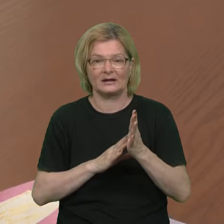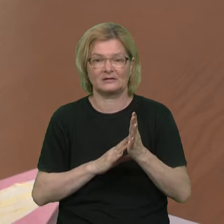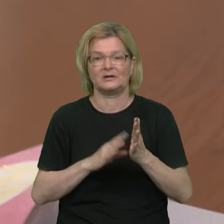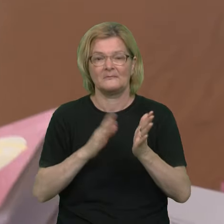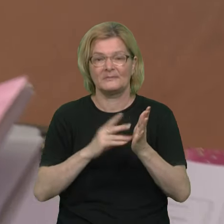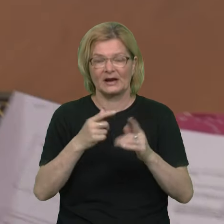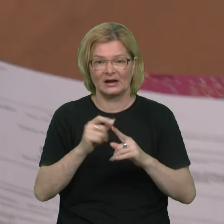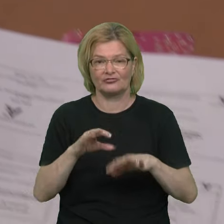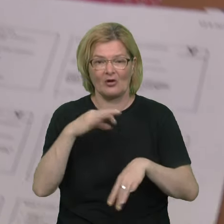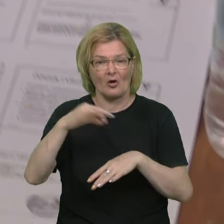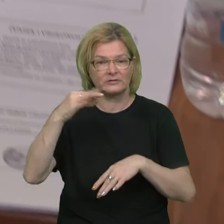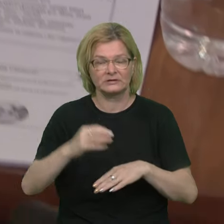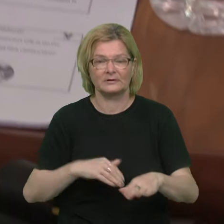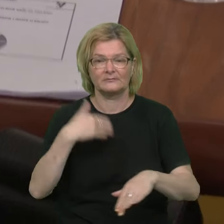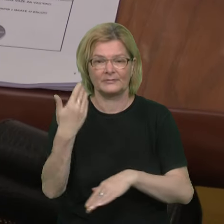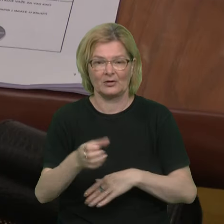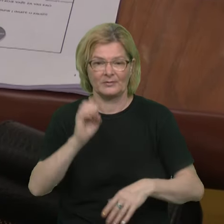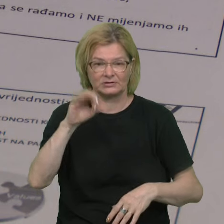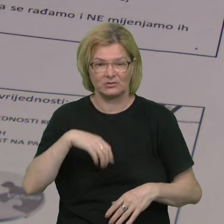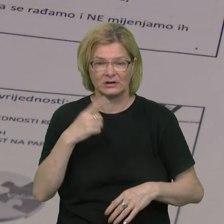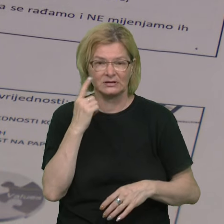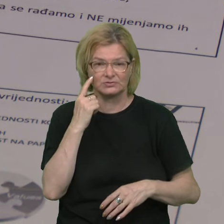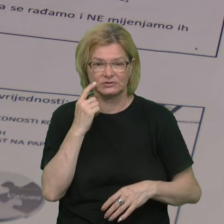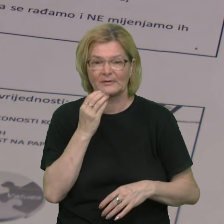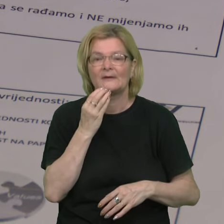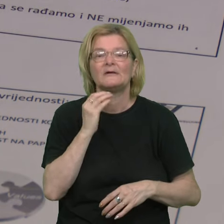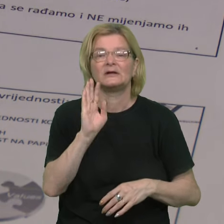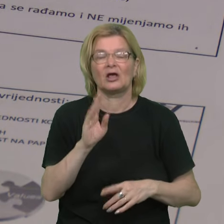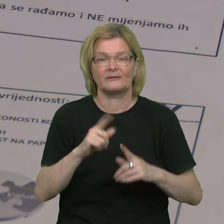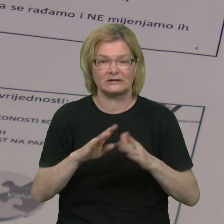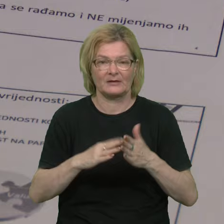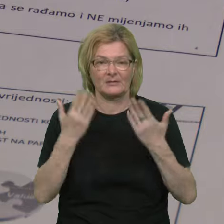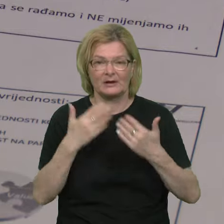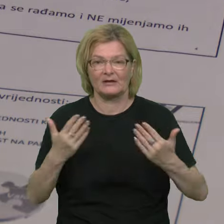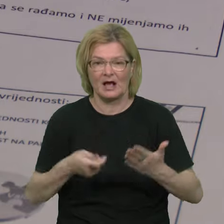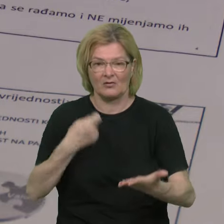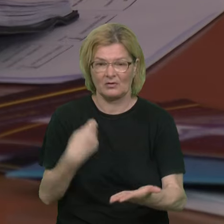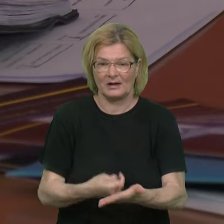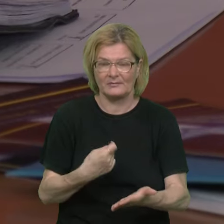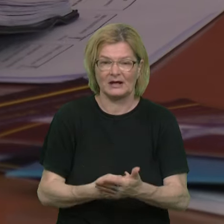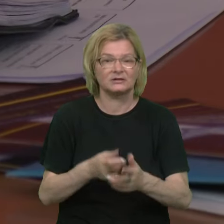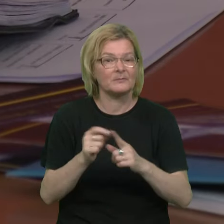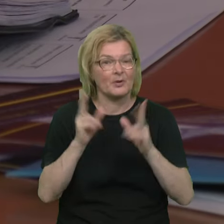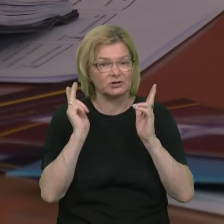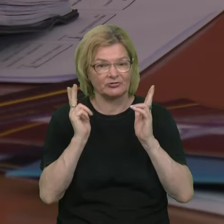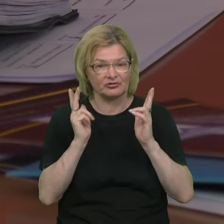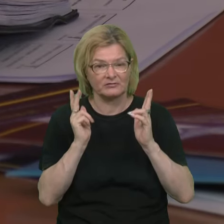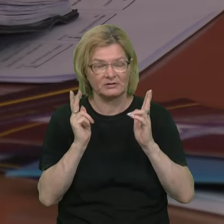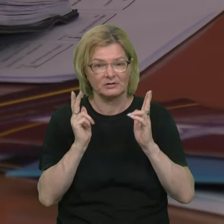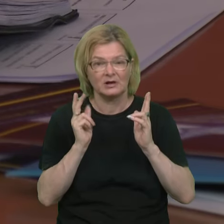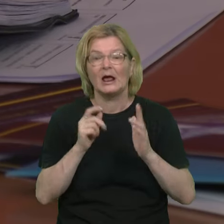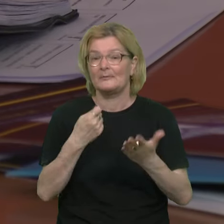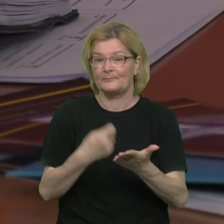Ana Marija Buzolić-Mrklić, odvjetnica s preko 15 godina iskustva. Njena je pak tema bila kako naplatiti